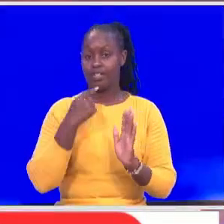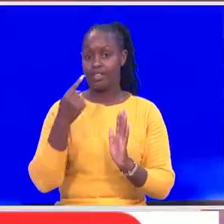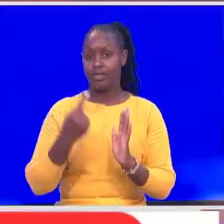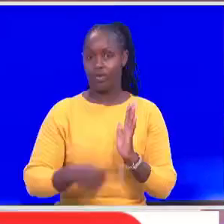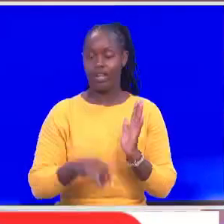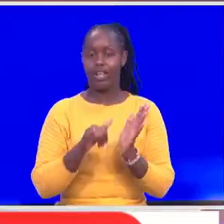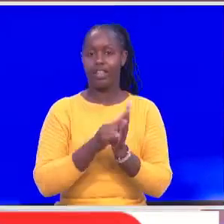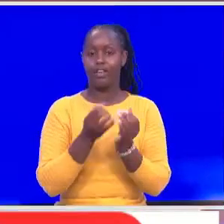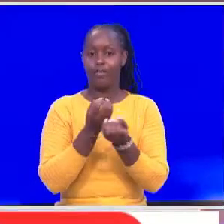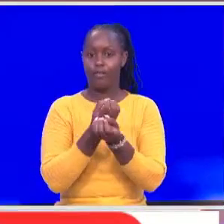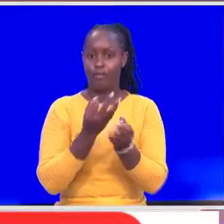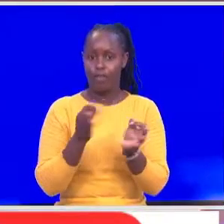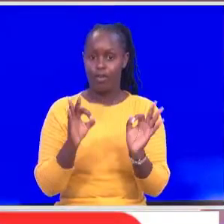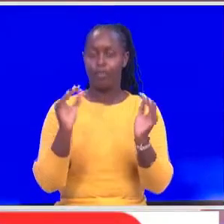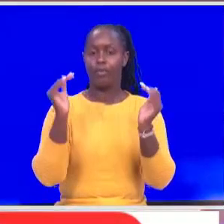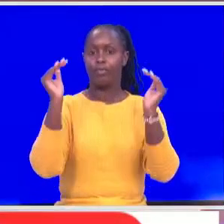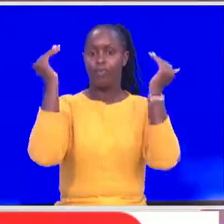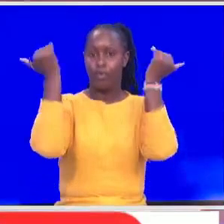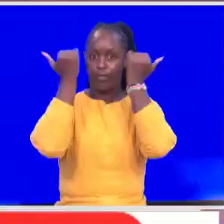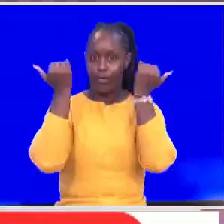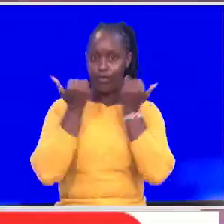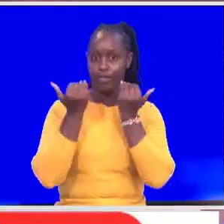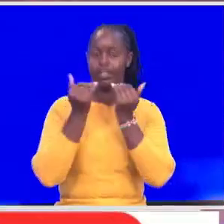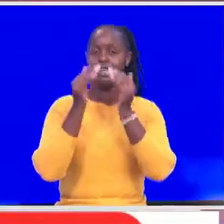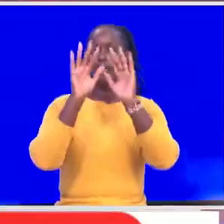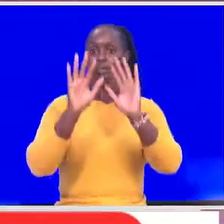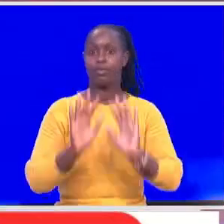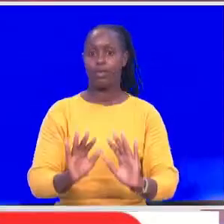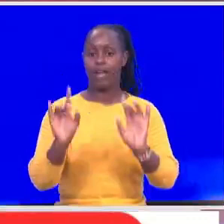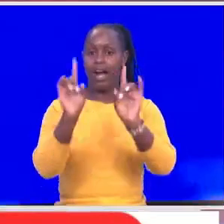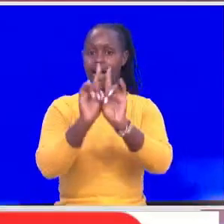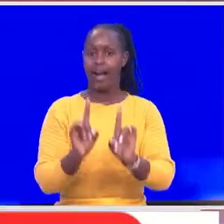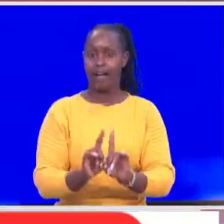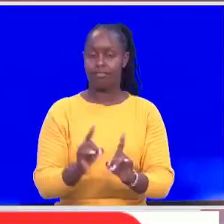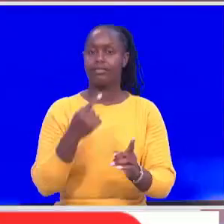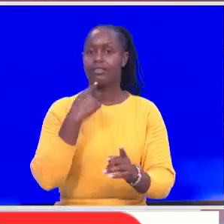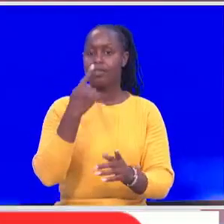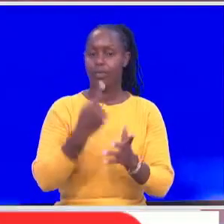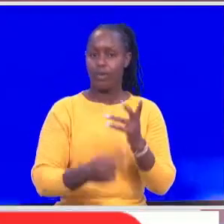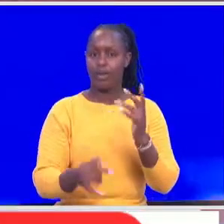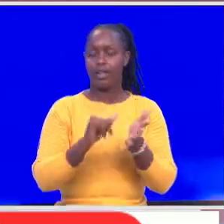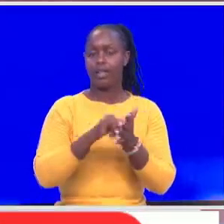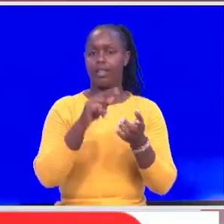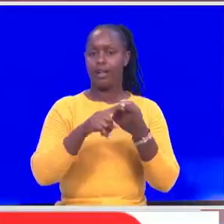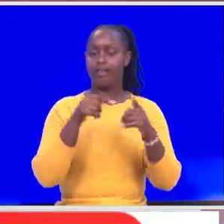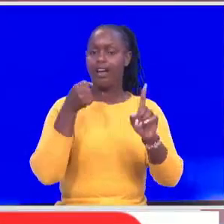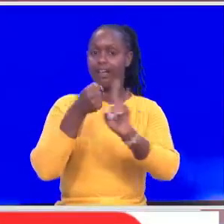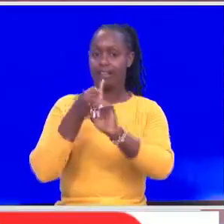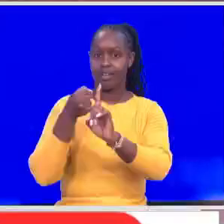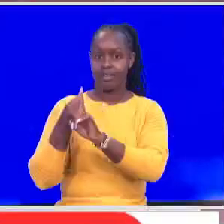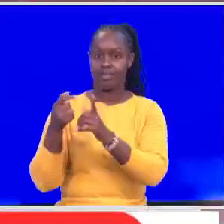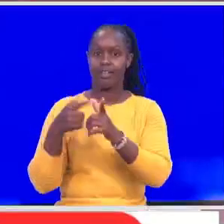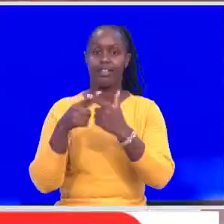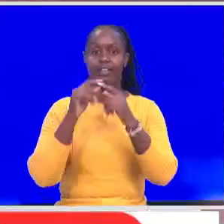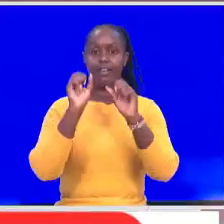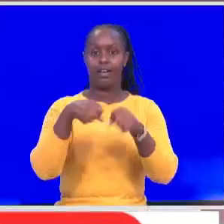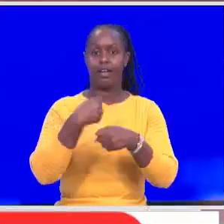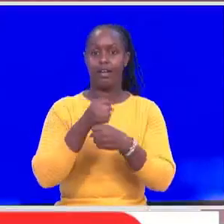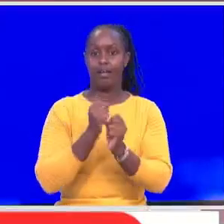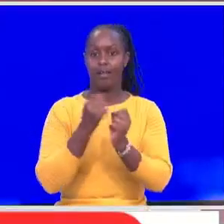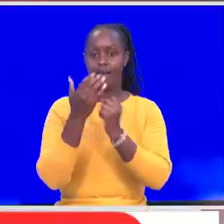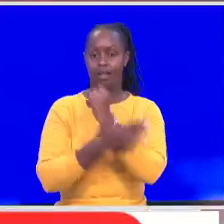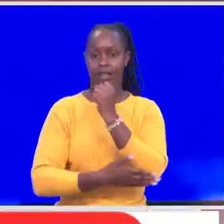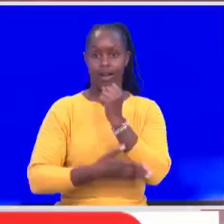wa mahakama ni muhimu wakati huu, akionya kuwa mashambulizi endelevu yanaweza kuingiza nchi katika